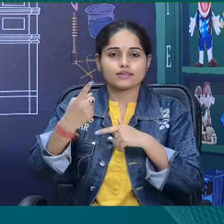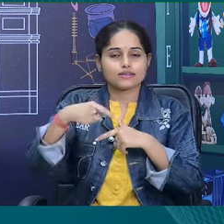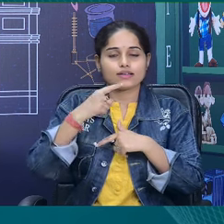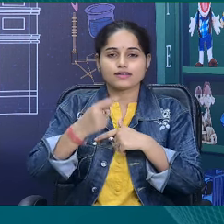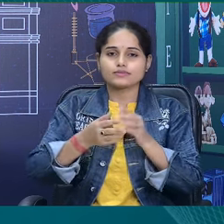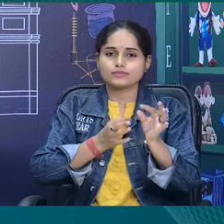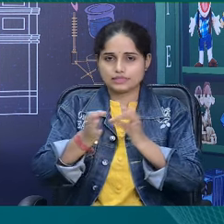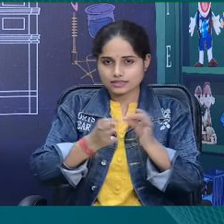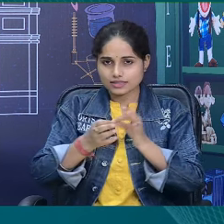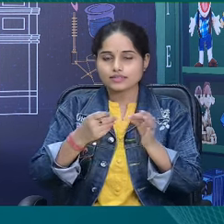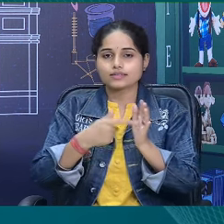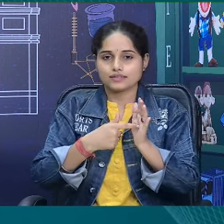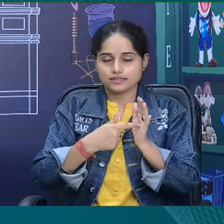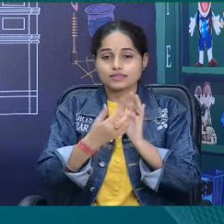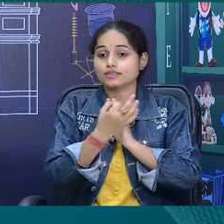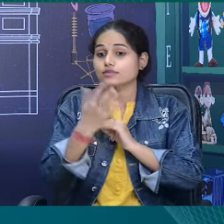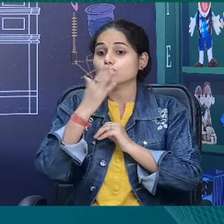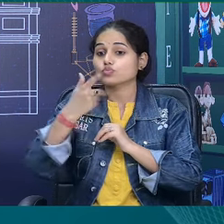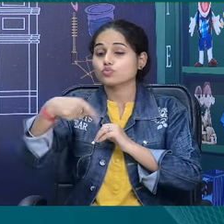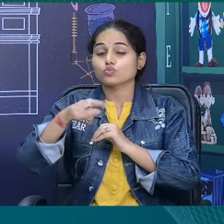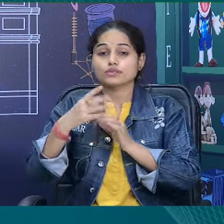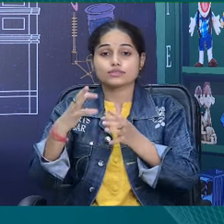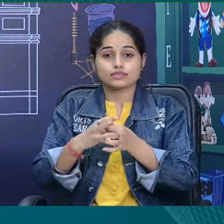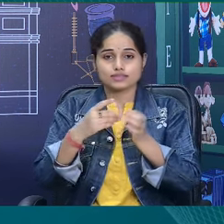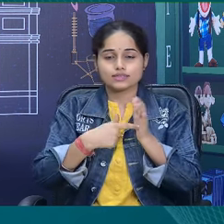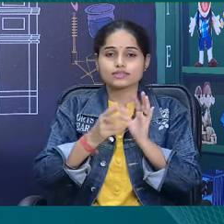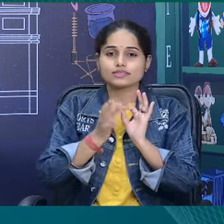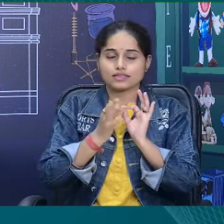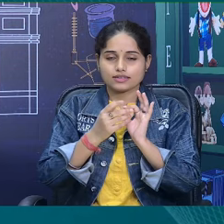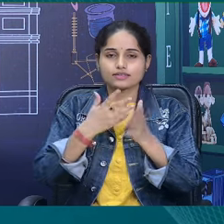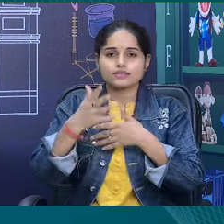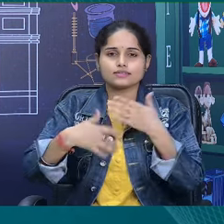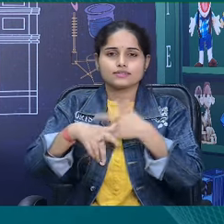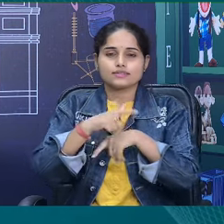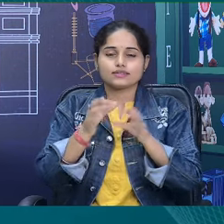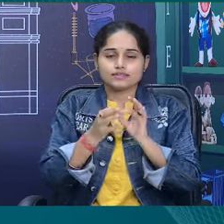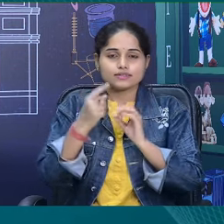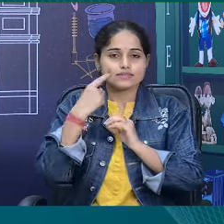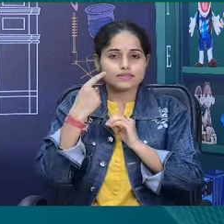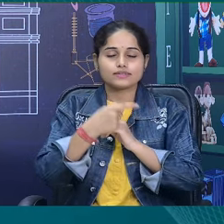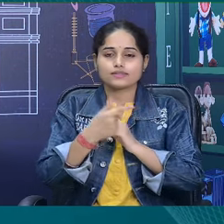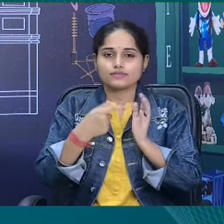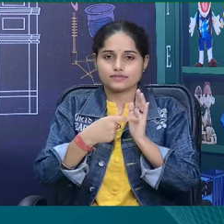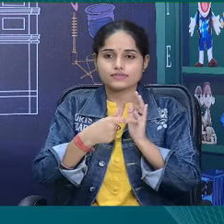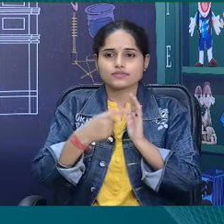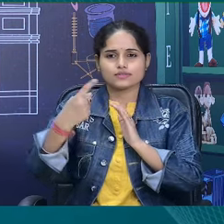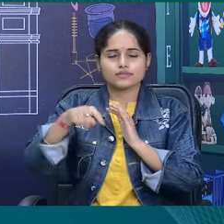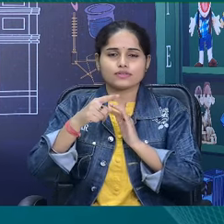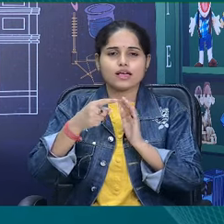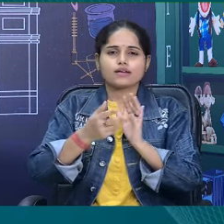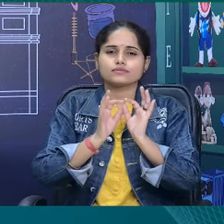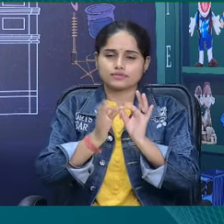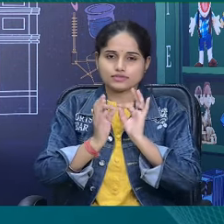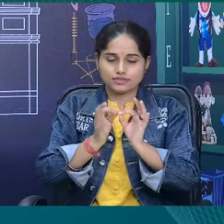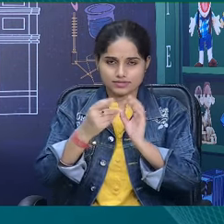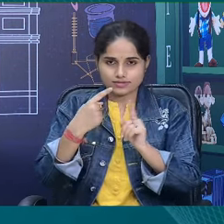के लिए समझाने के लिए स्पेशल नीट्स के बच्चों को समझाने के लिए हमारे साथ स्क्रीन पर दिख रही थी मधु जि ने समझाया इस सत्र